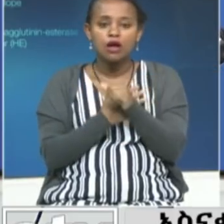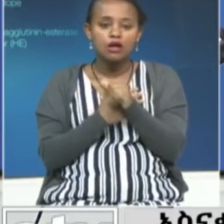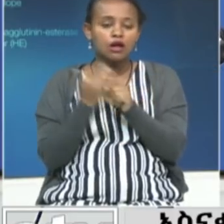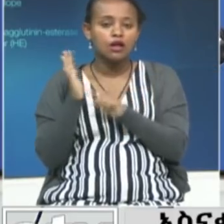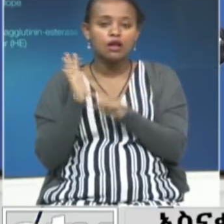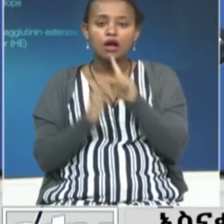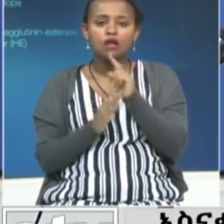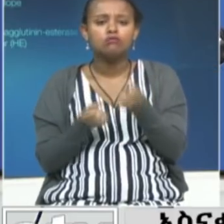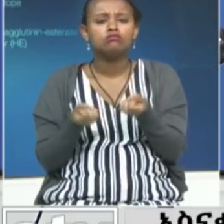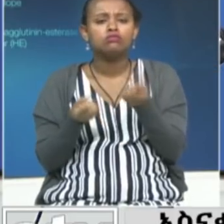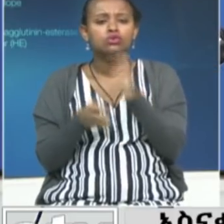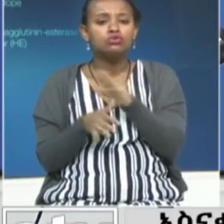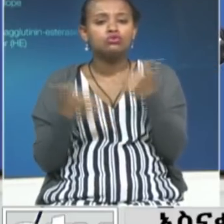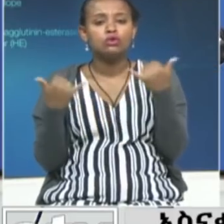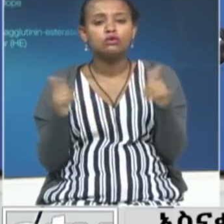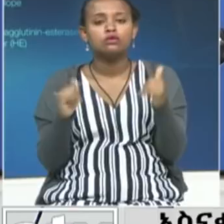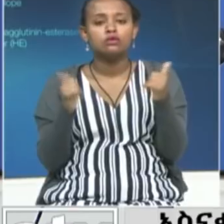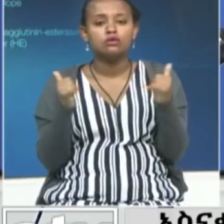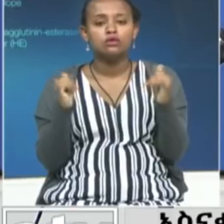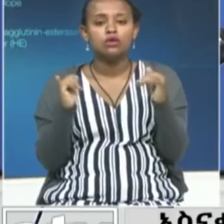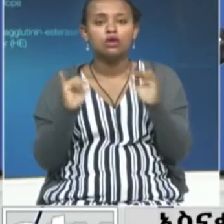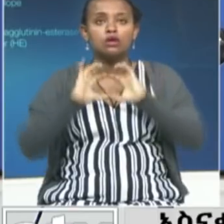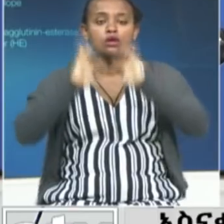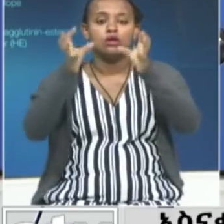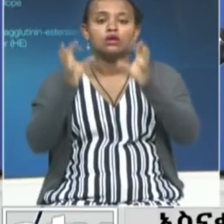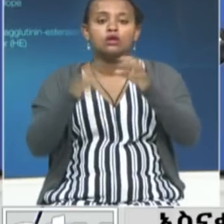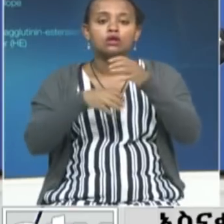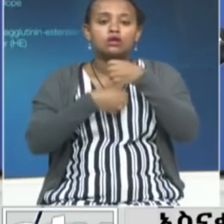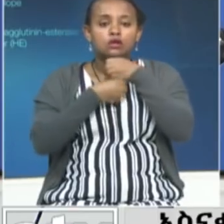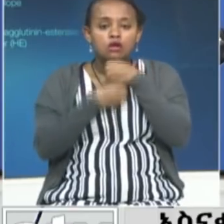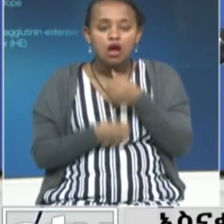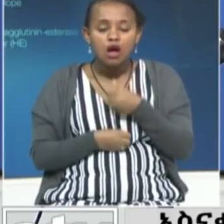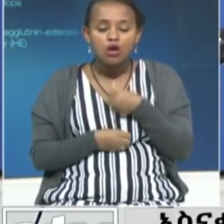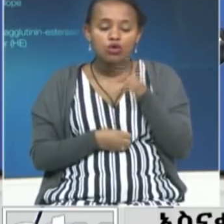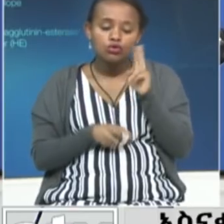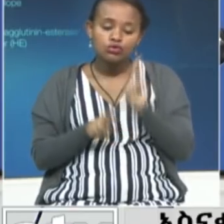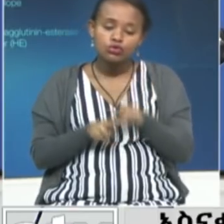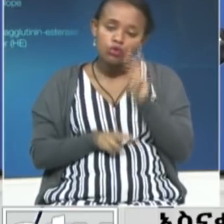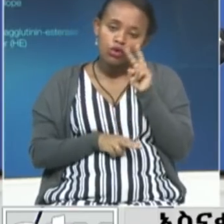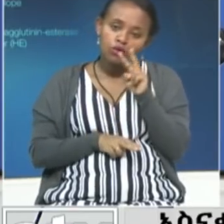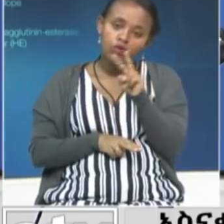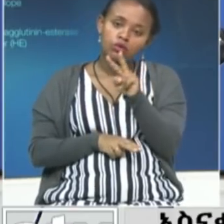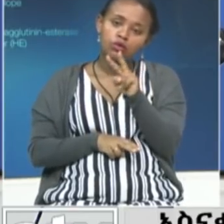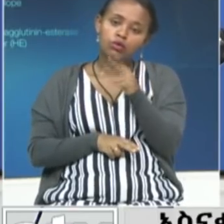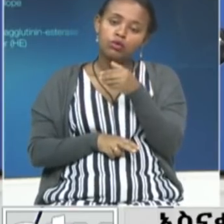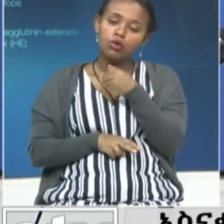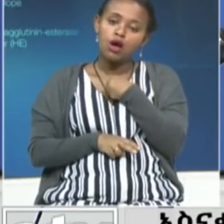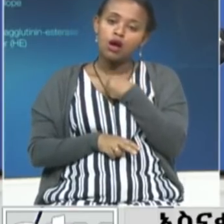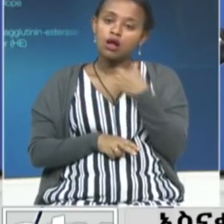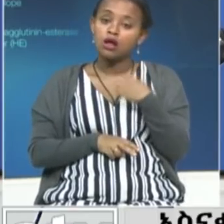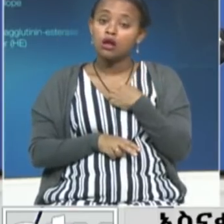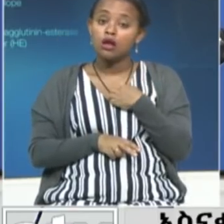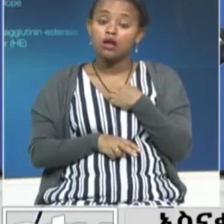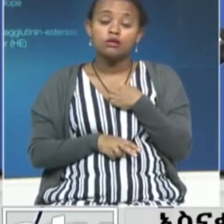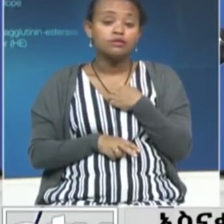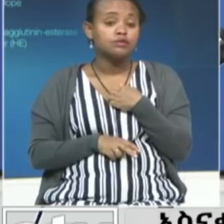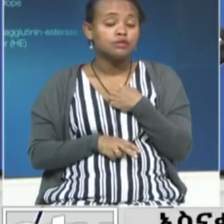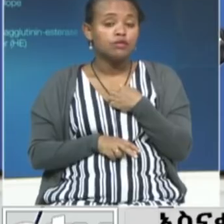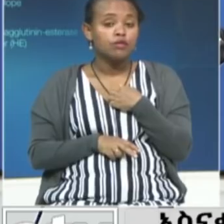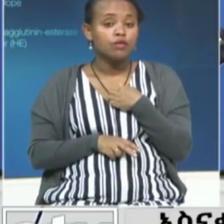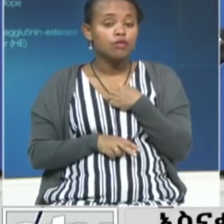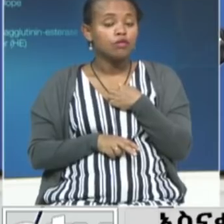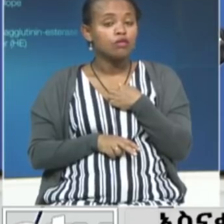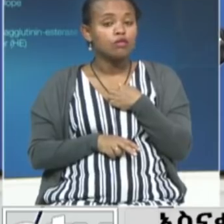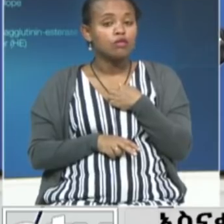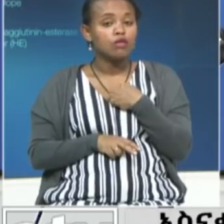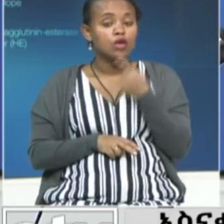ብዙ ልጆች ናቸው ያሉት፣ አዛውንቶችም አሉ እነሱን የሚመለከቱ እና እኔ እንኳን ግሌ አንድ